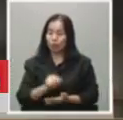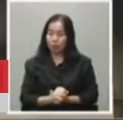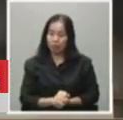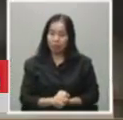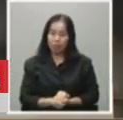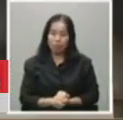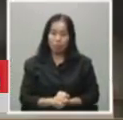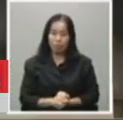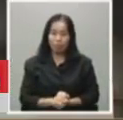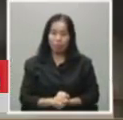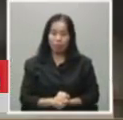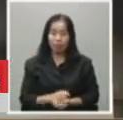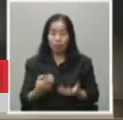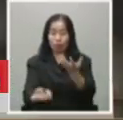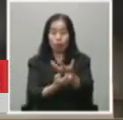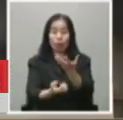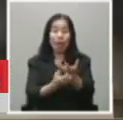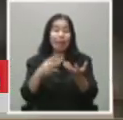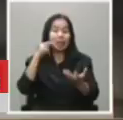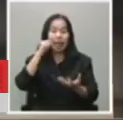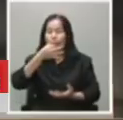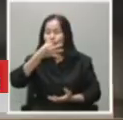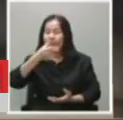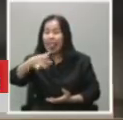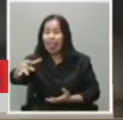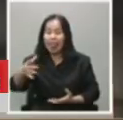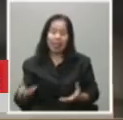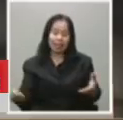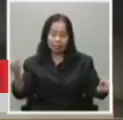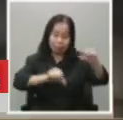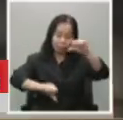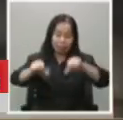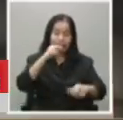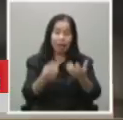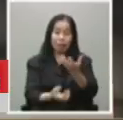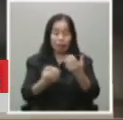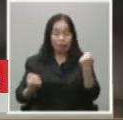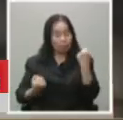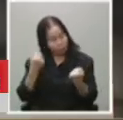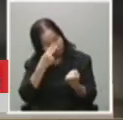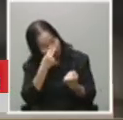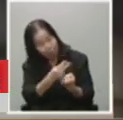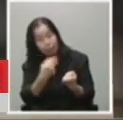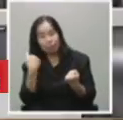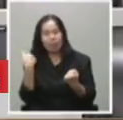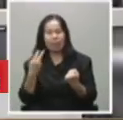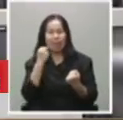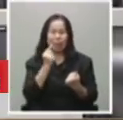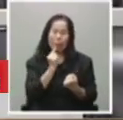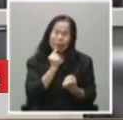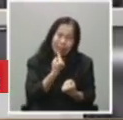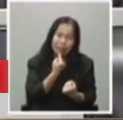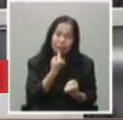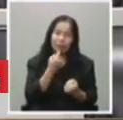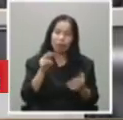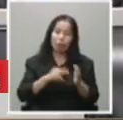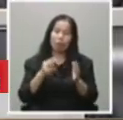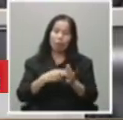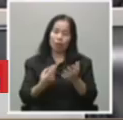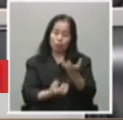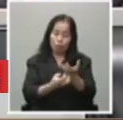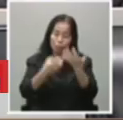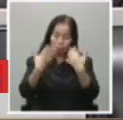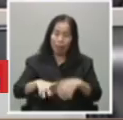ขาต้มน้ำทะเลกันริมถนนเยอะแยะท่านขับรถผ่านก็เห็น พอน้ำมันเค็มต้มปุ๊บมันก็เป็นเกลือไงท่านประธาน